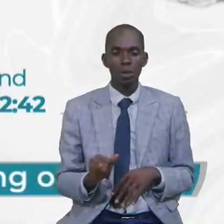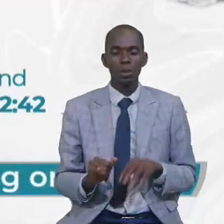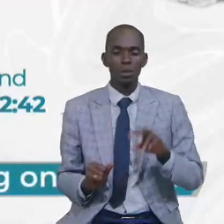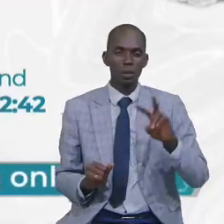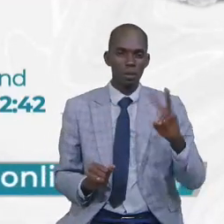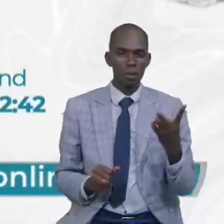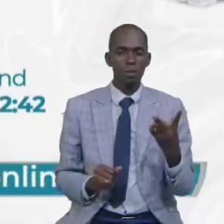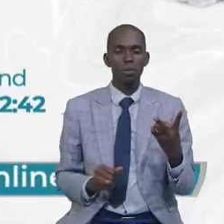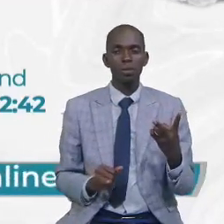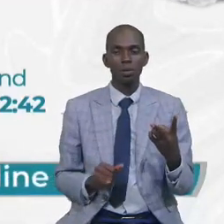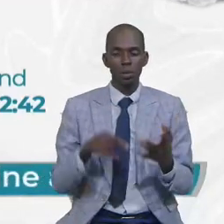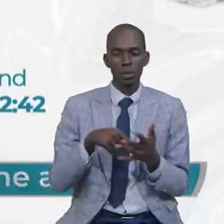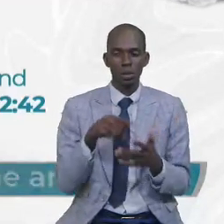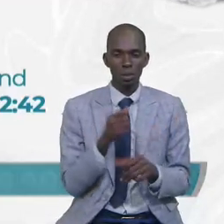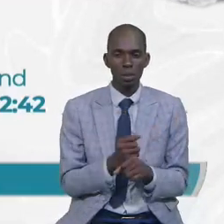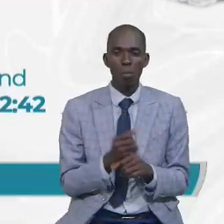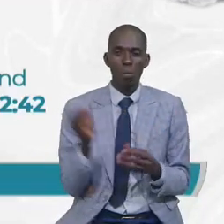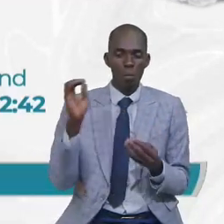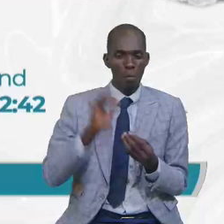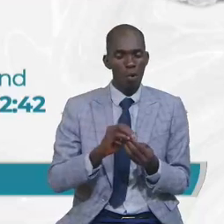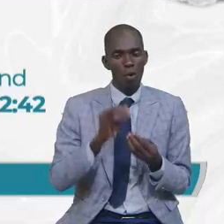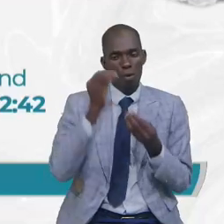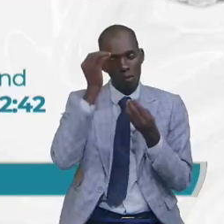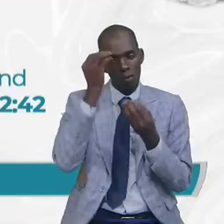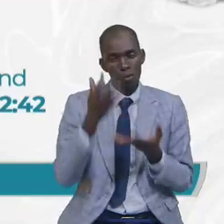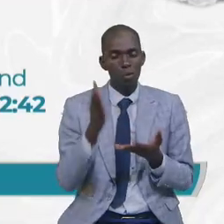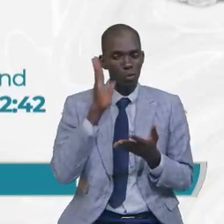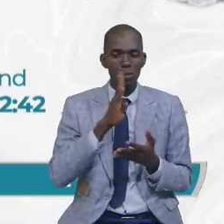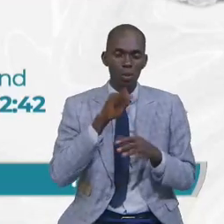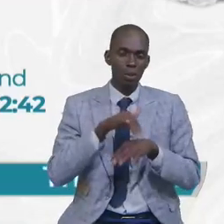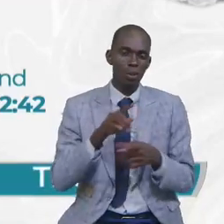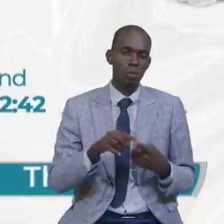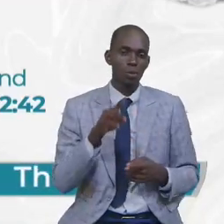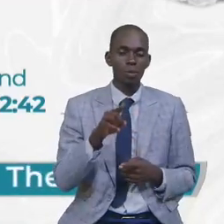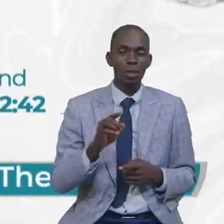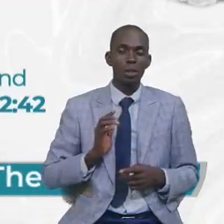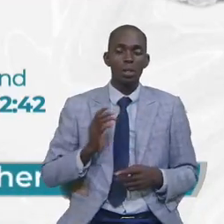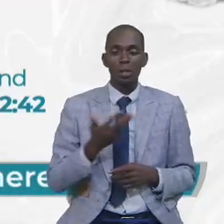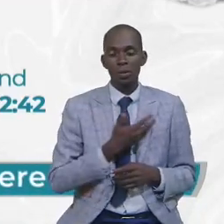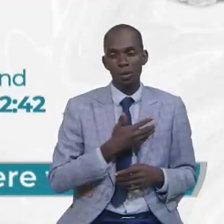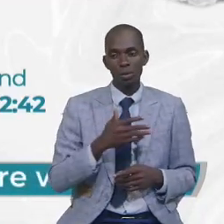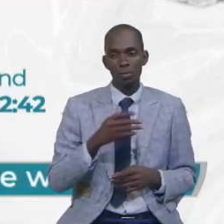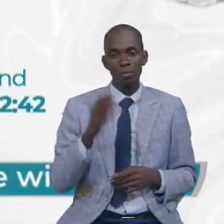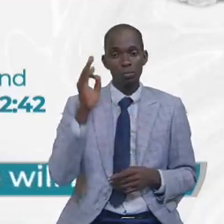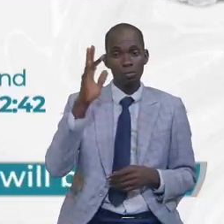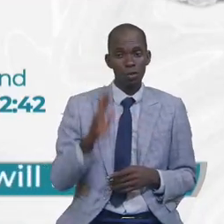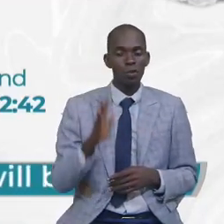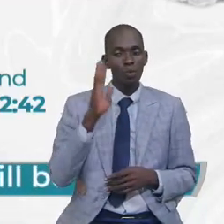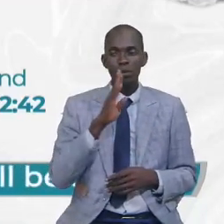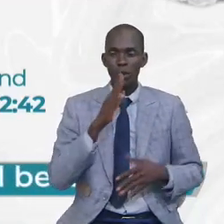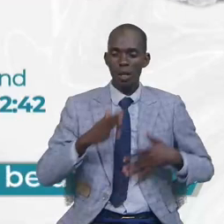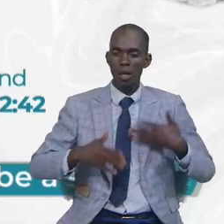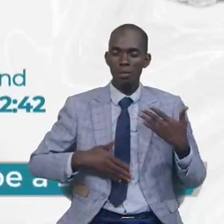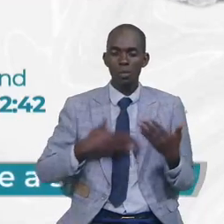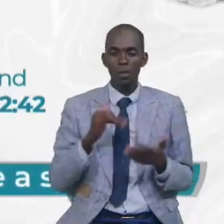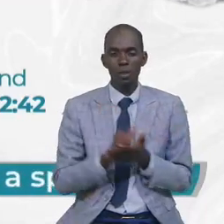plus de détails vous seront donnés plus tard et notre pasteur sera dans